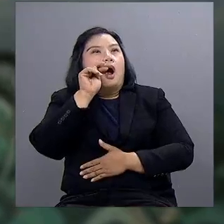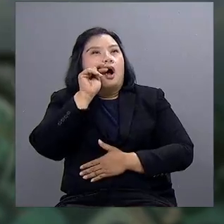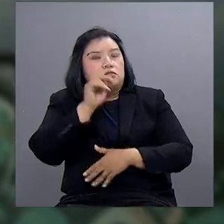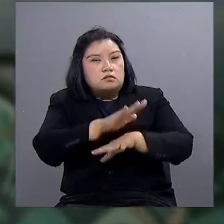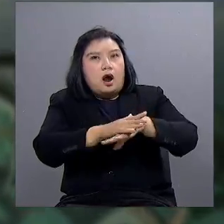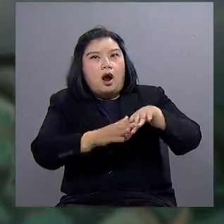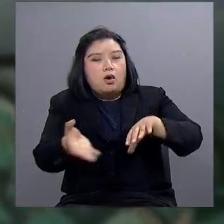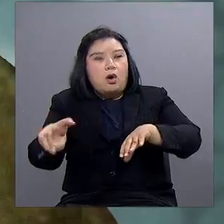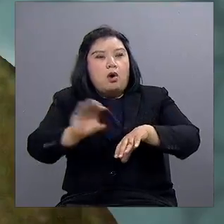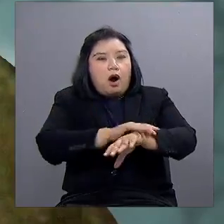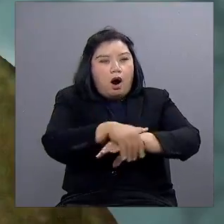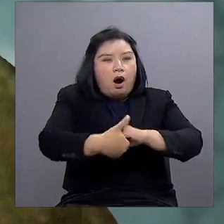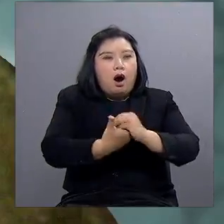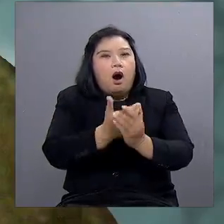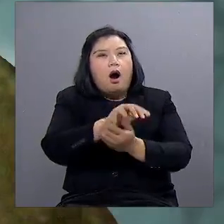อิศวร